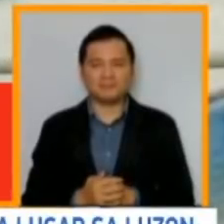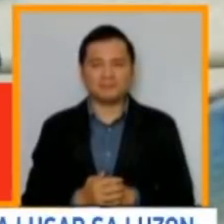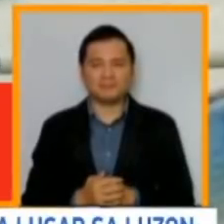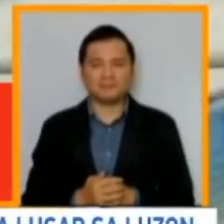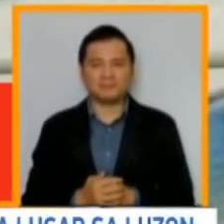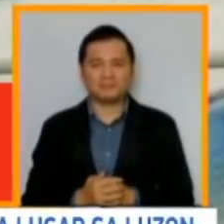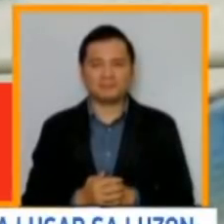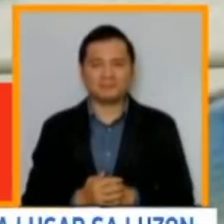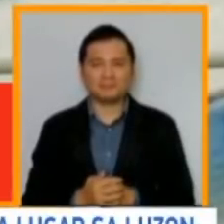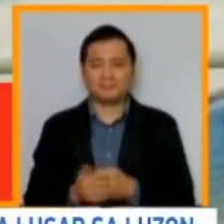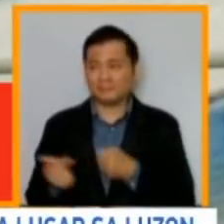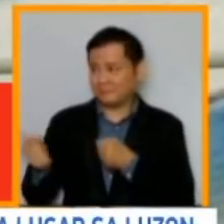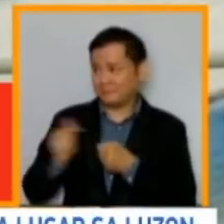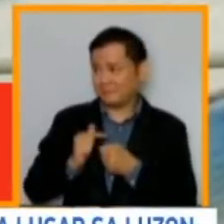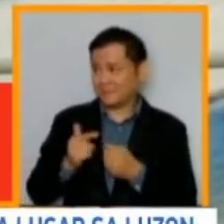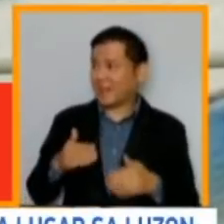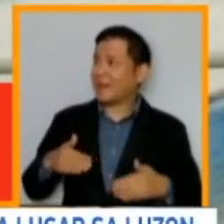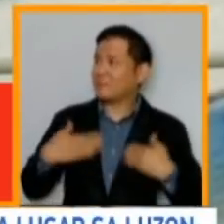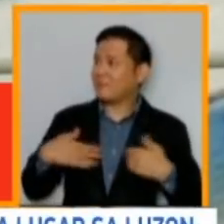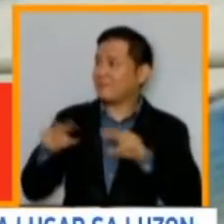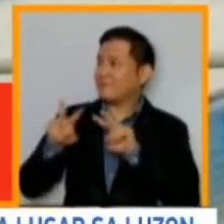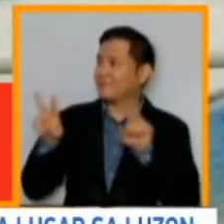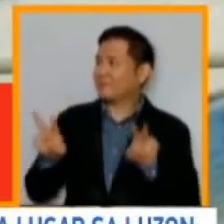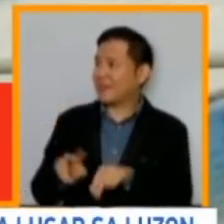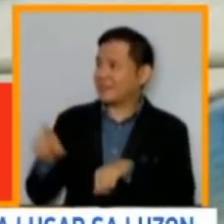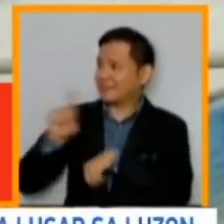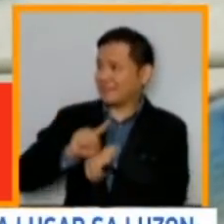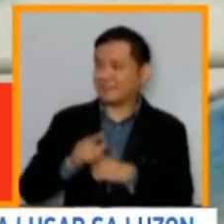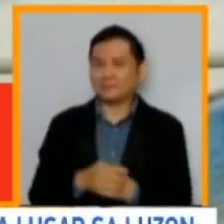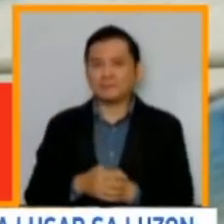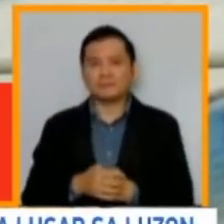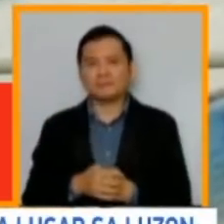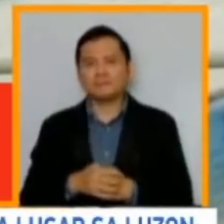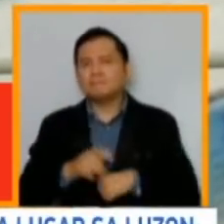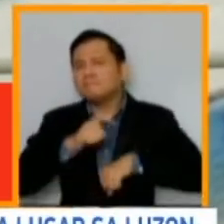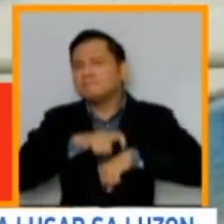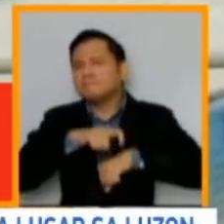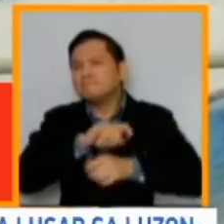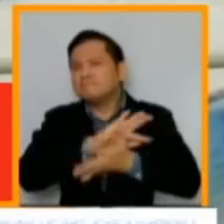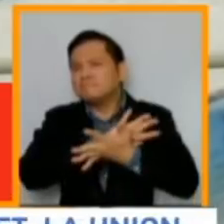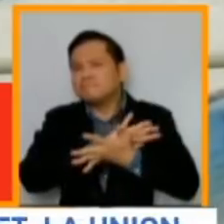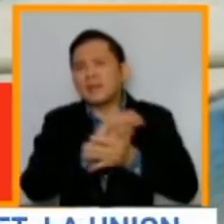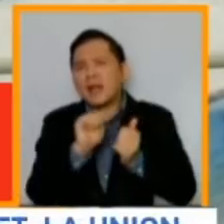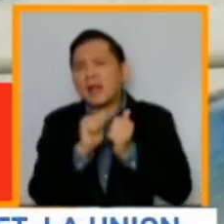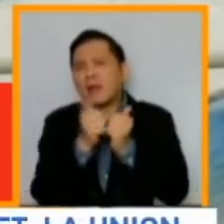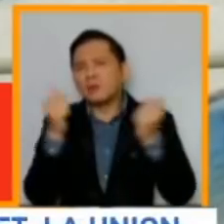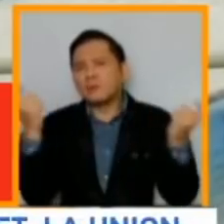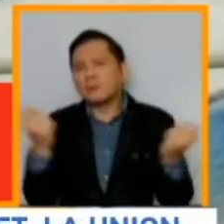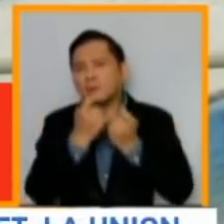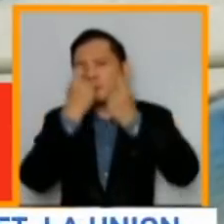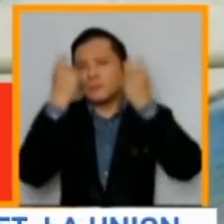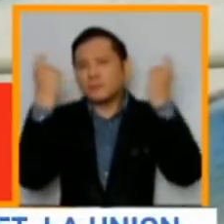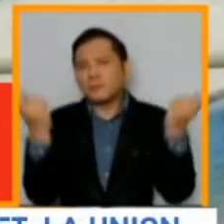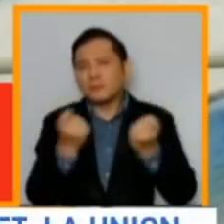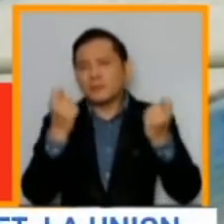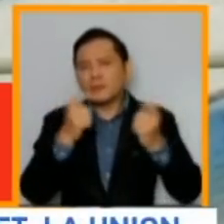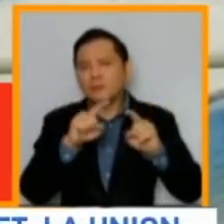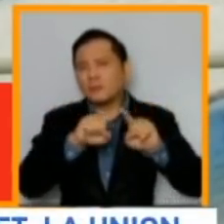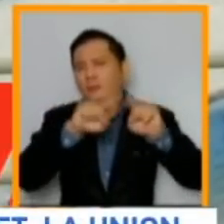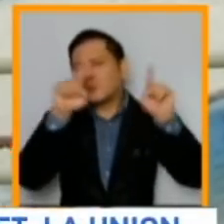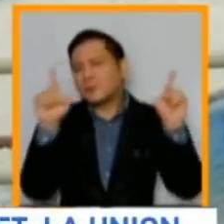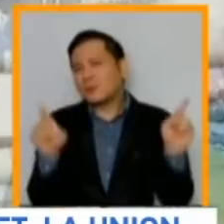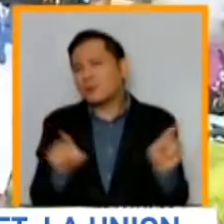Happy Valentine's Day. No? Ngayong panahon ng pandemya, paano pa nga ba pinagdiriwang ng ating mga kapuso ang araw ng mga puso?